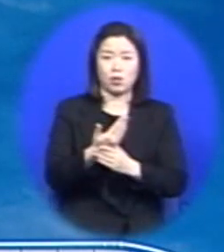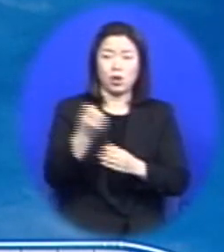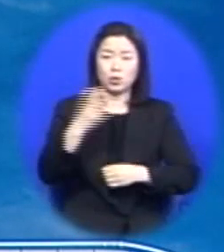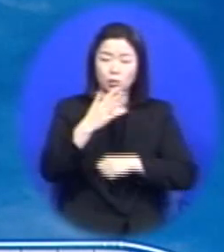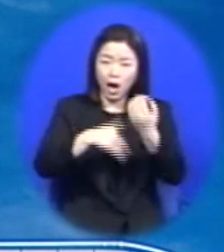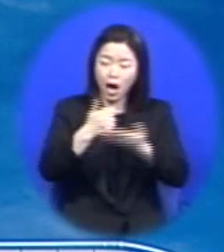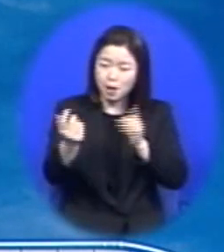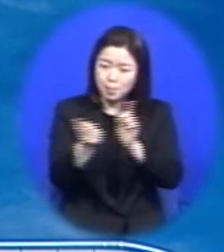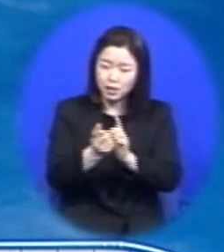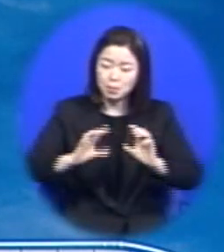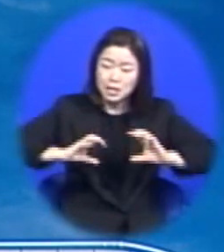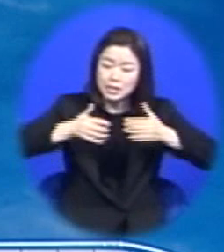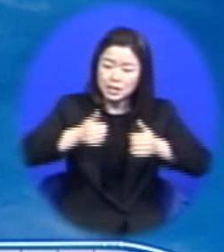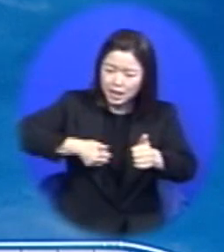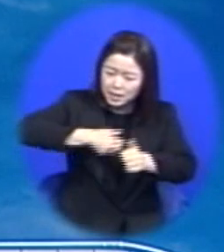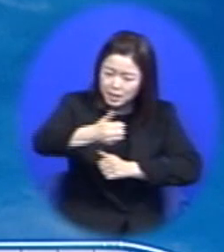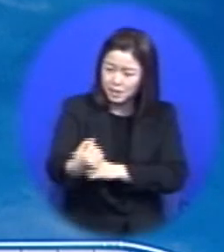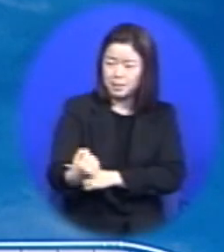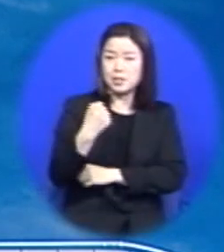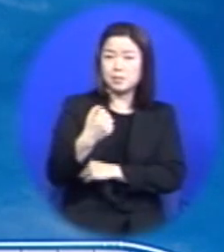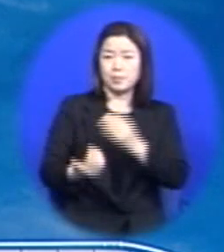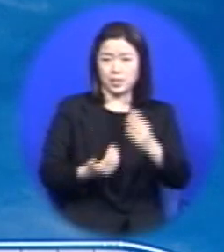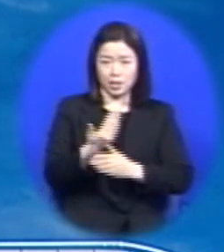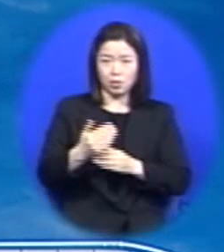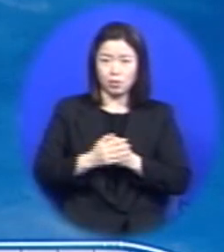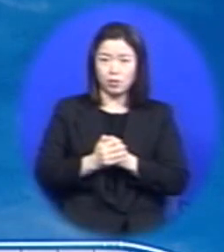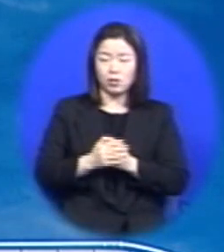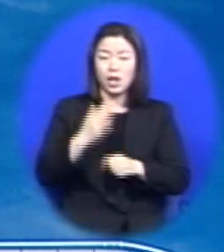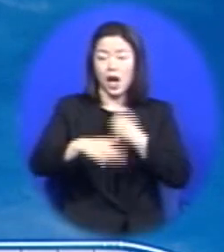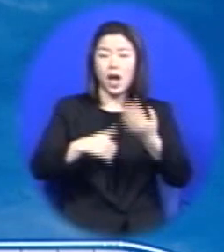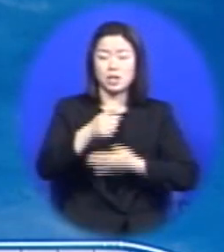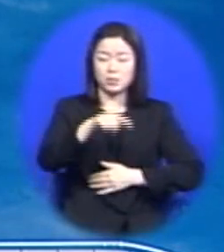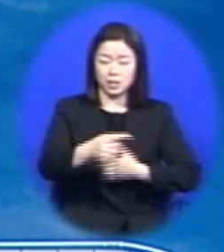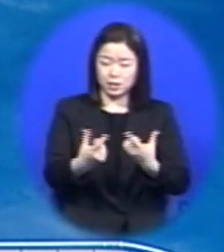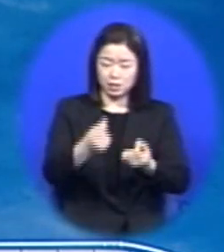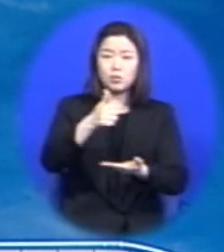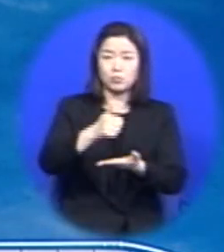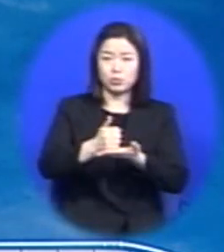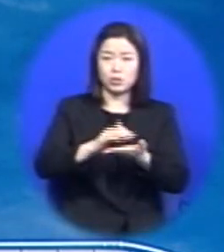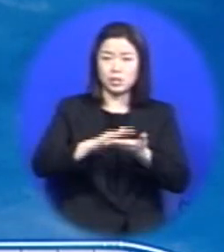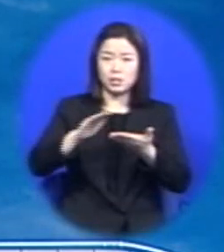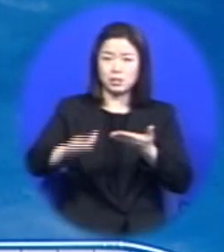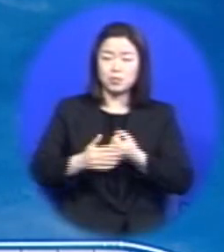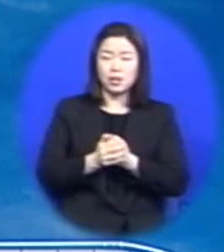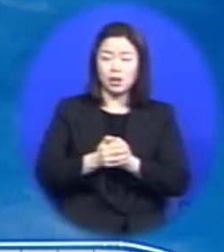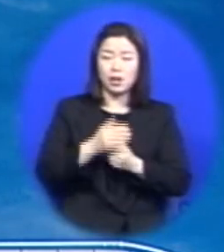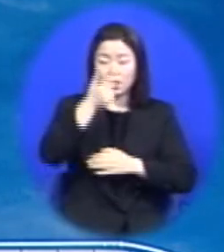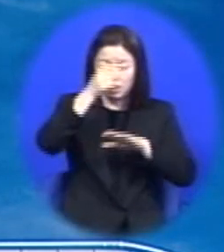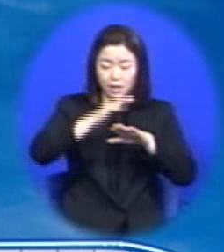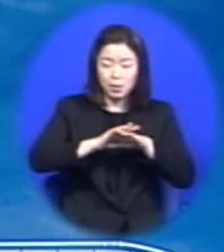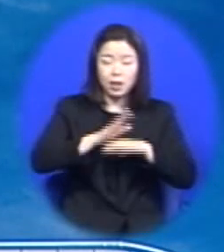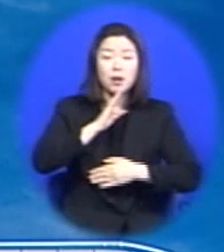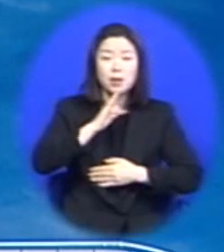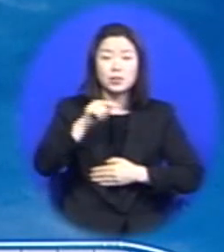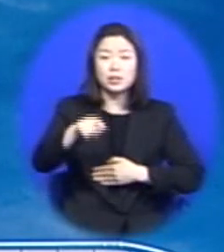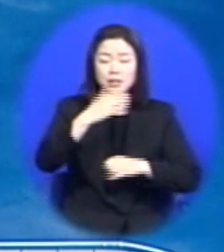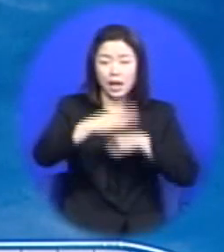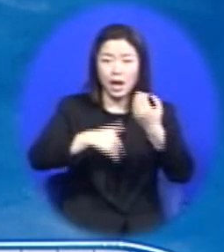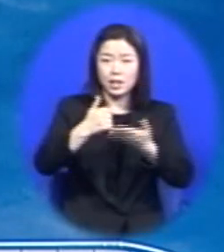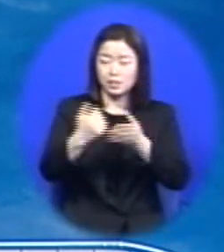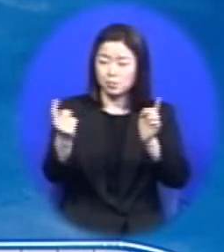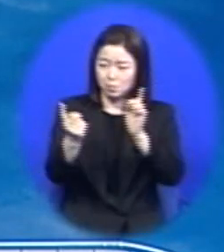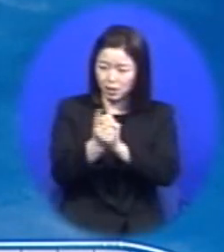이길 힘이 생깁니다. 하나님이 그런 분이세요. 예배가 바로 그 하나님을 만나는 거예요.